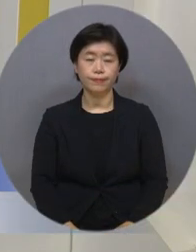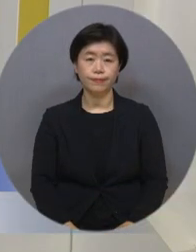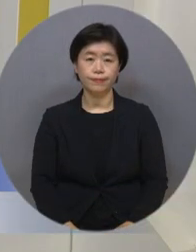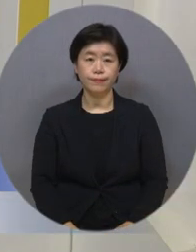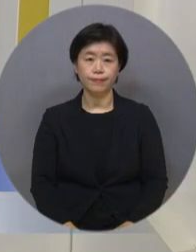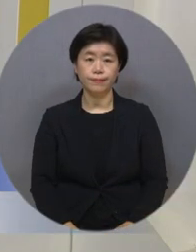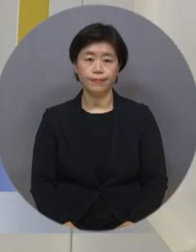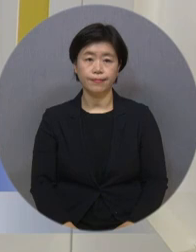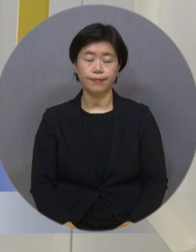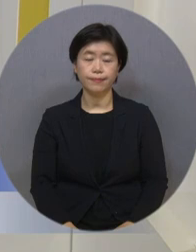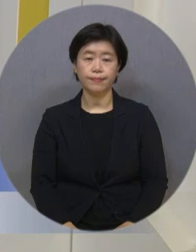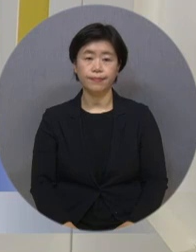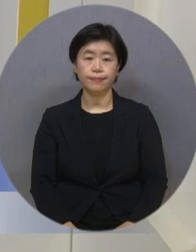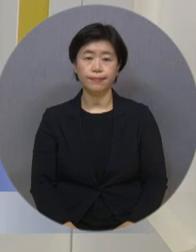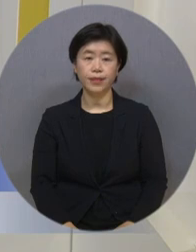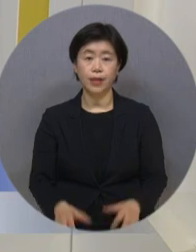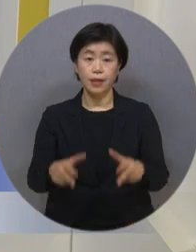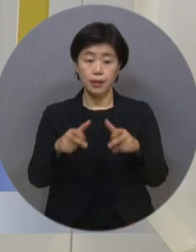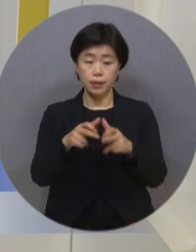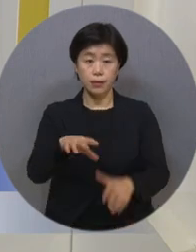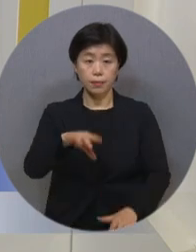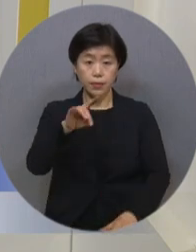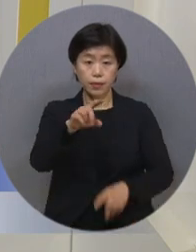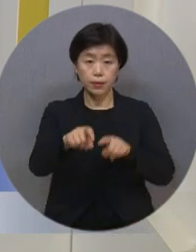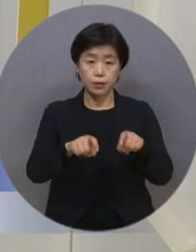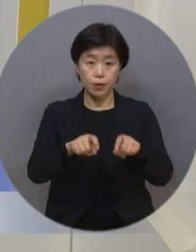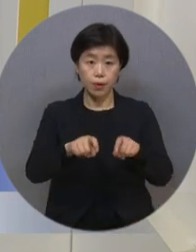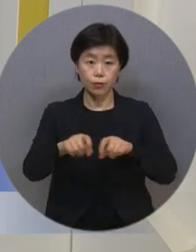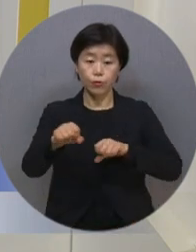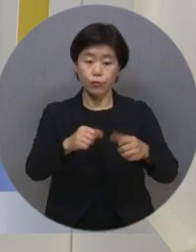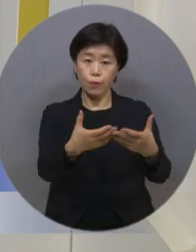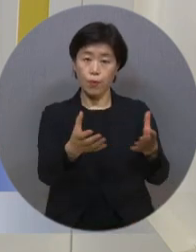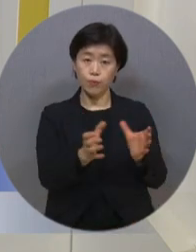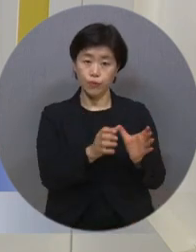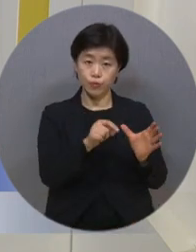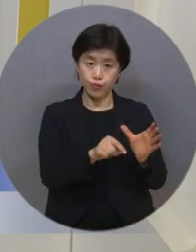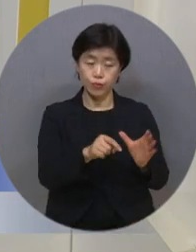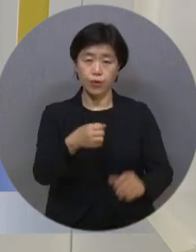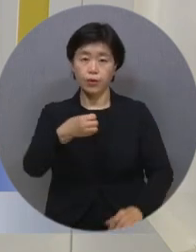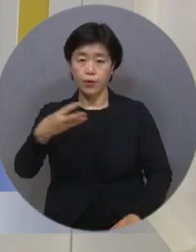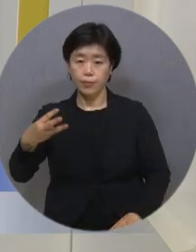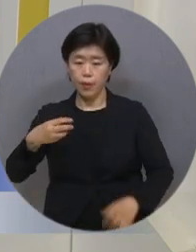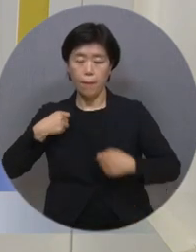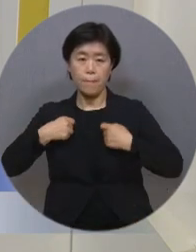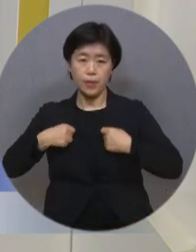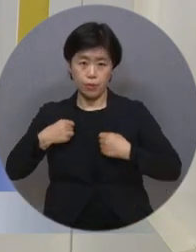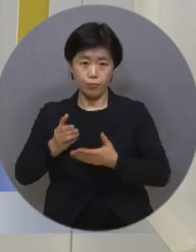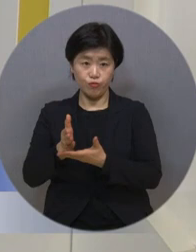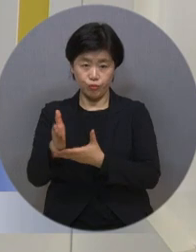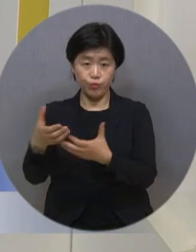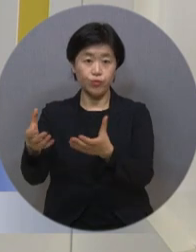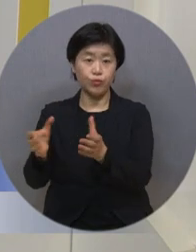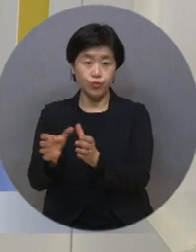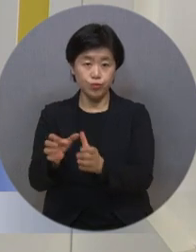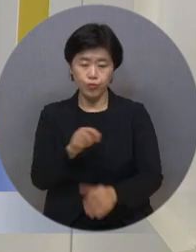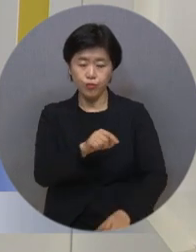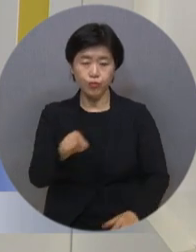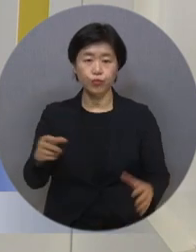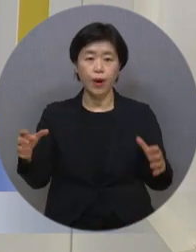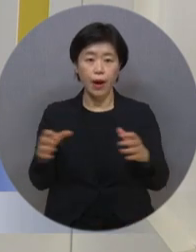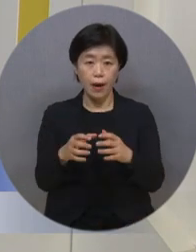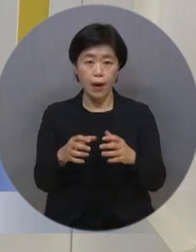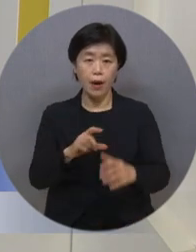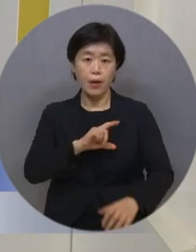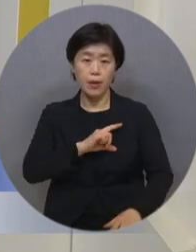다음 소식은 신면 뉴스입니다 장애인 먼저 실천 운동본부와 삼성물산 패션 부분이 유니버설 패션 브랜드